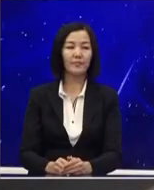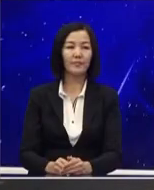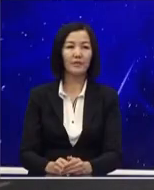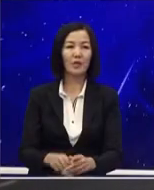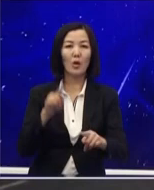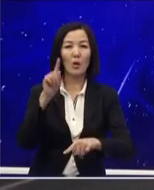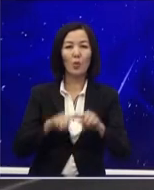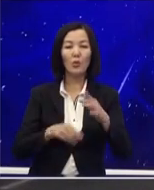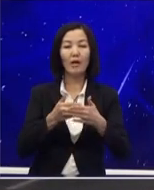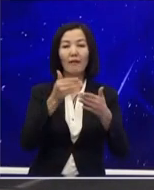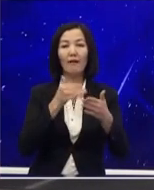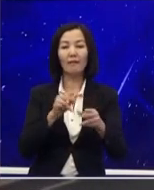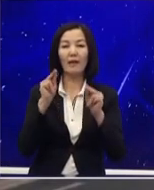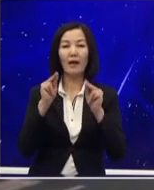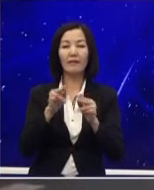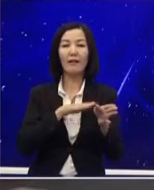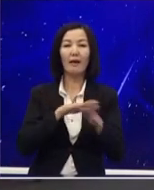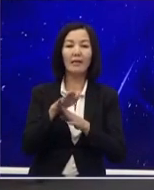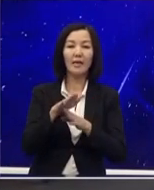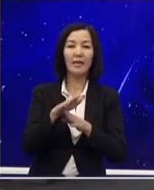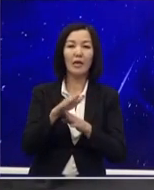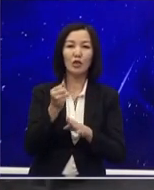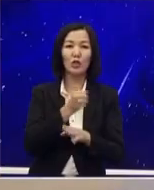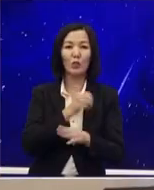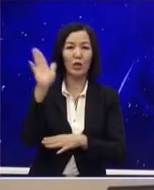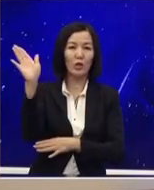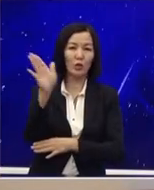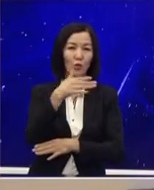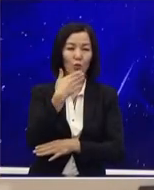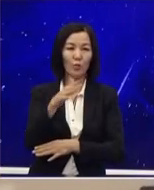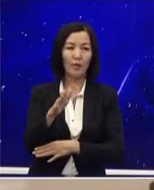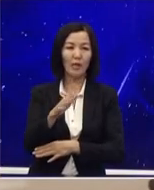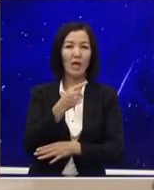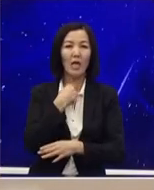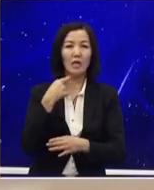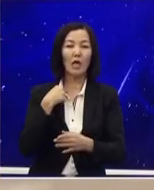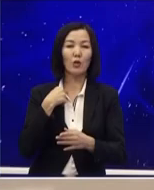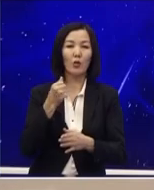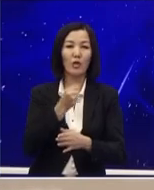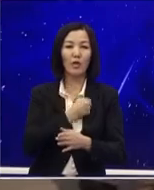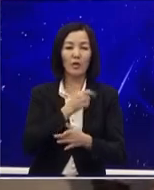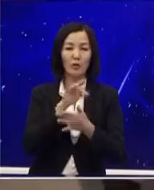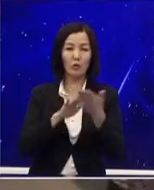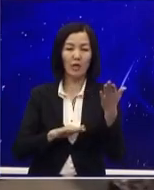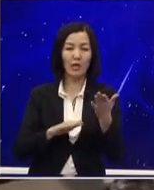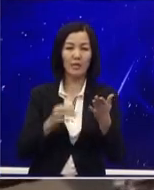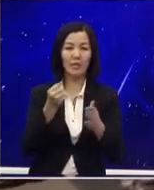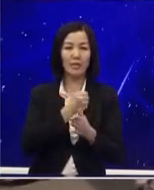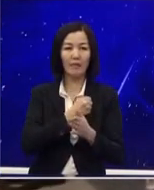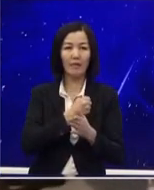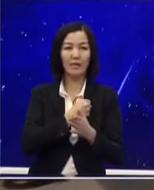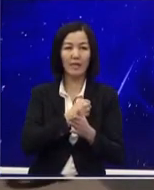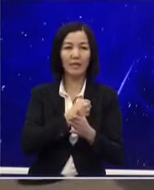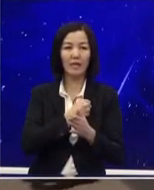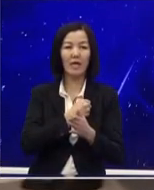Отан алдындағы борышын адал өтеген сарбаздардың жауынгерлік тумен қоштасу рәсімі Талдықорған гарнизонында да жалғасты. Сарбаздарды запасқа шығарып